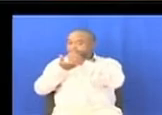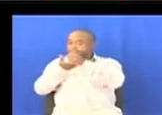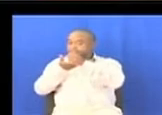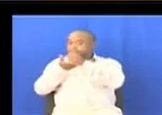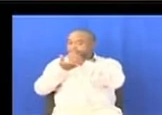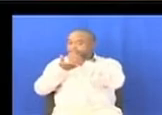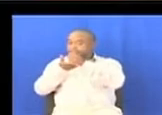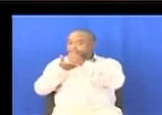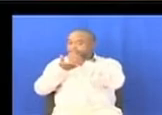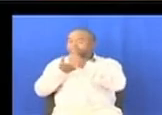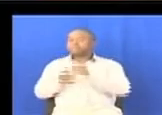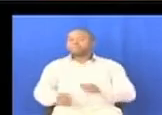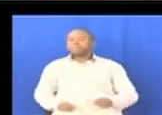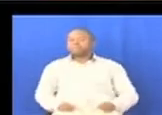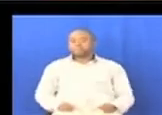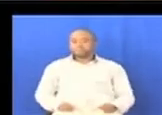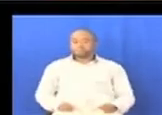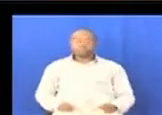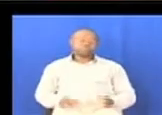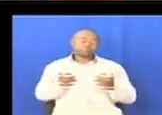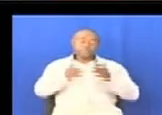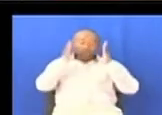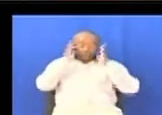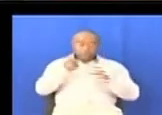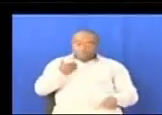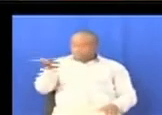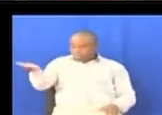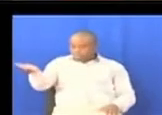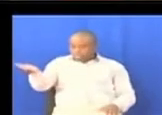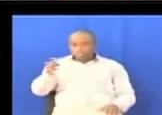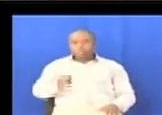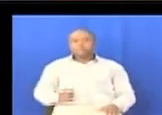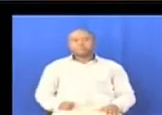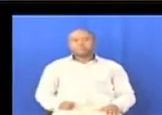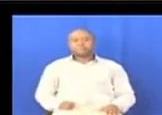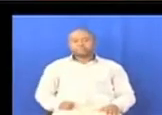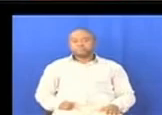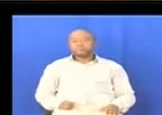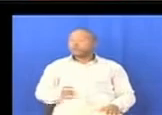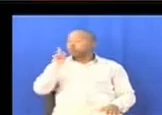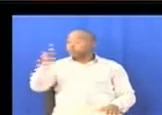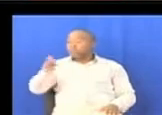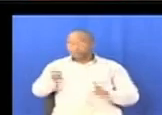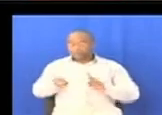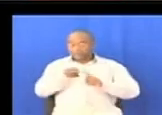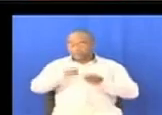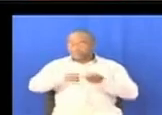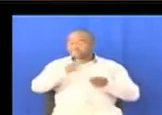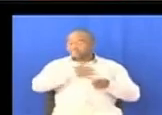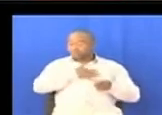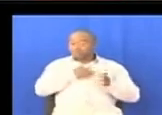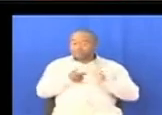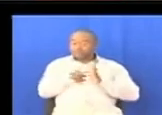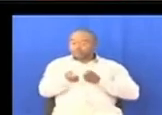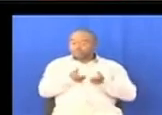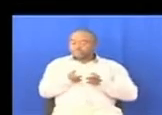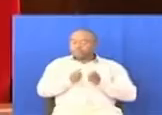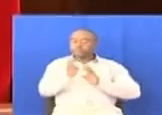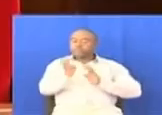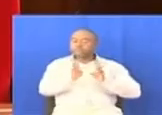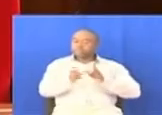kwenda huko tunako kwenda. Kwa hiyo Mheshimiwa Speaker, wako marafiki zetu ukizungumza nao, ukichati nao kwenye WhatsApp,